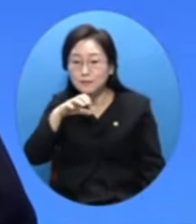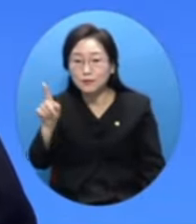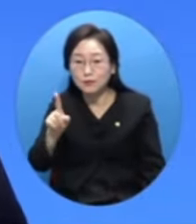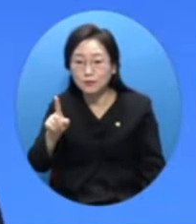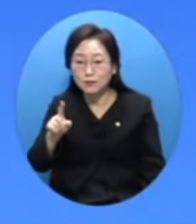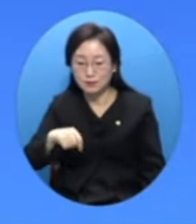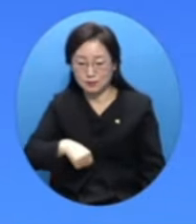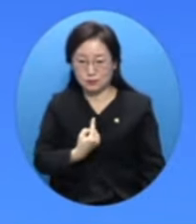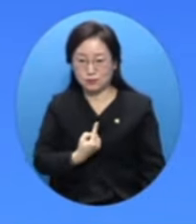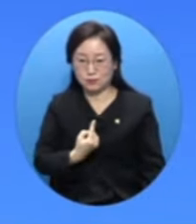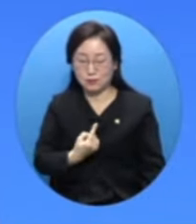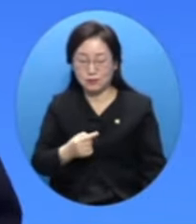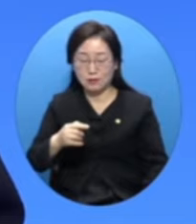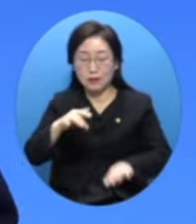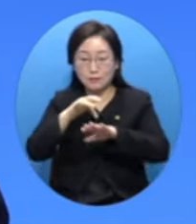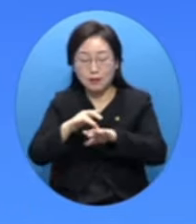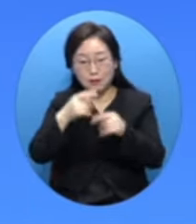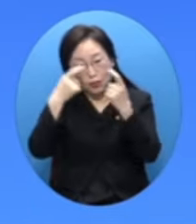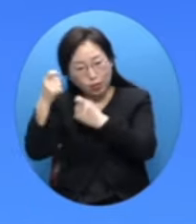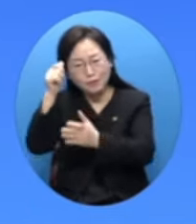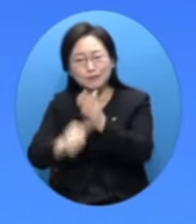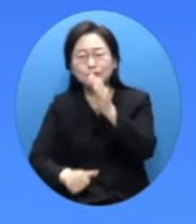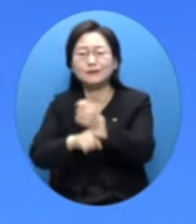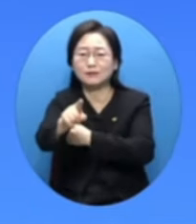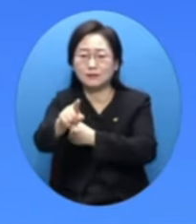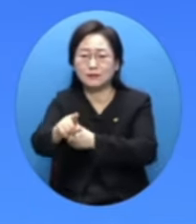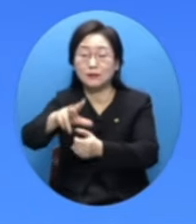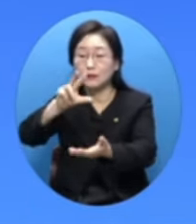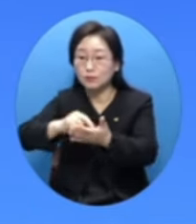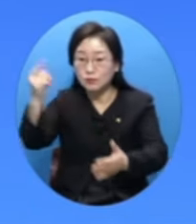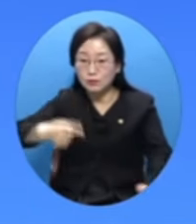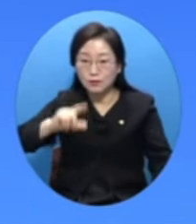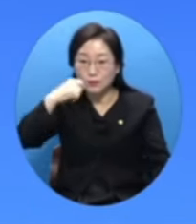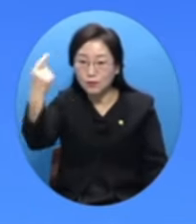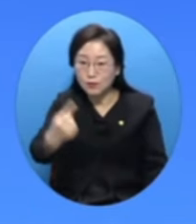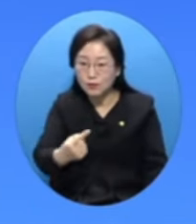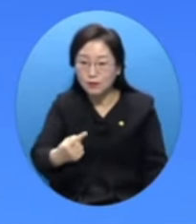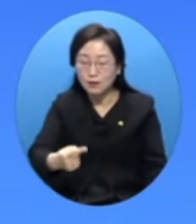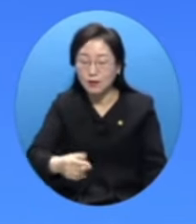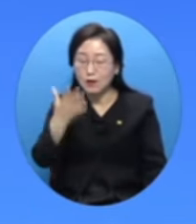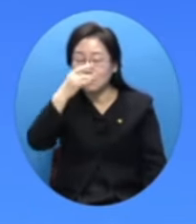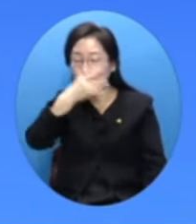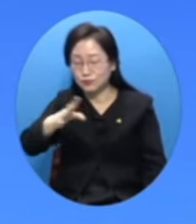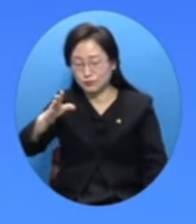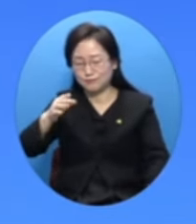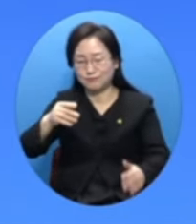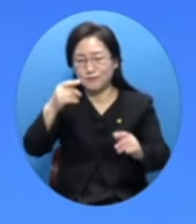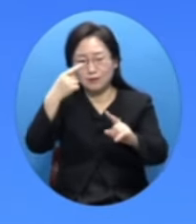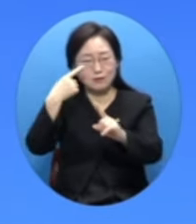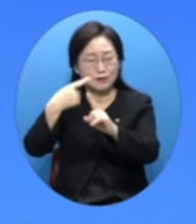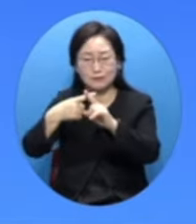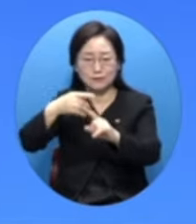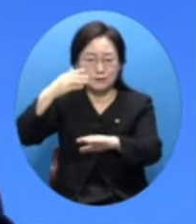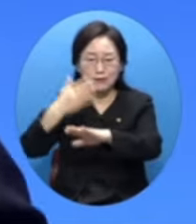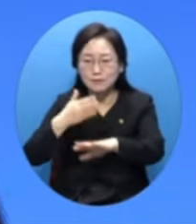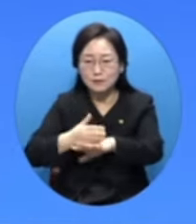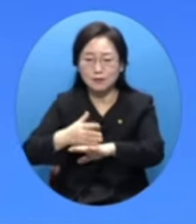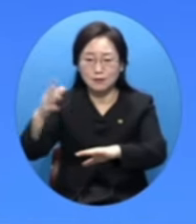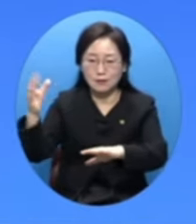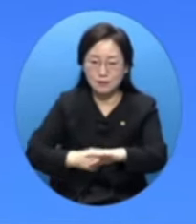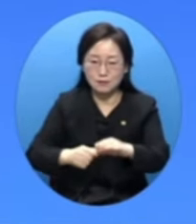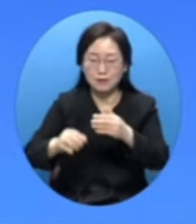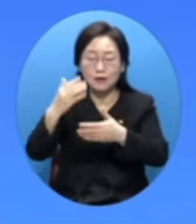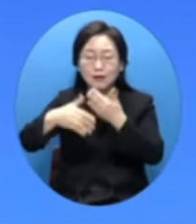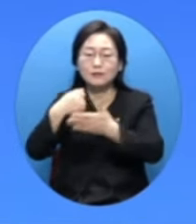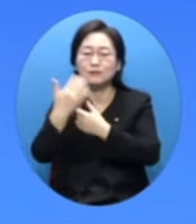스스로 마귀의 꾀에 넘어가는 것입니다. 문제가 다가와도 어려움이 다가와도 절대감사로 무장하고 나가면 하나님의 은혜가 우리에게